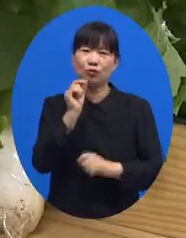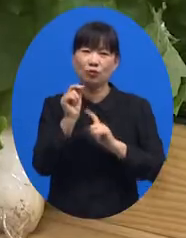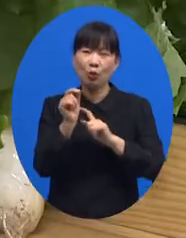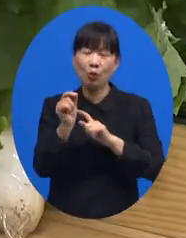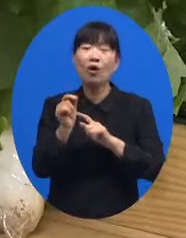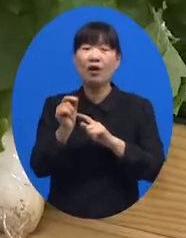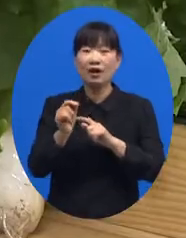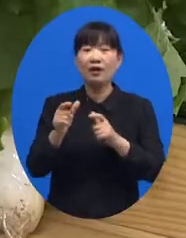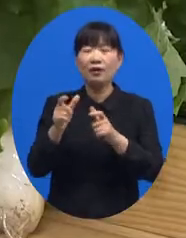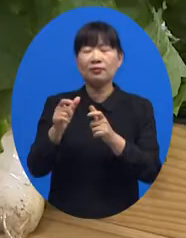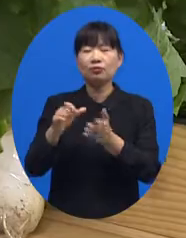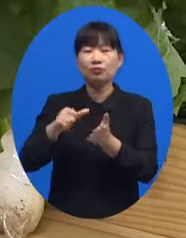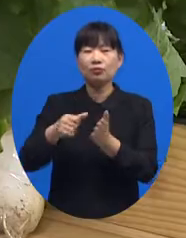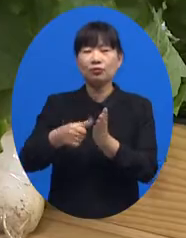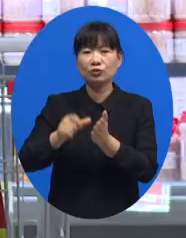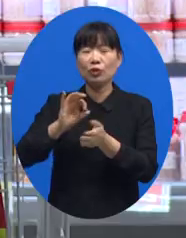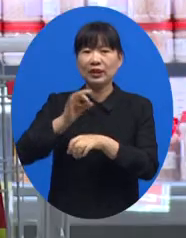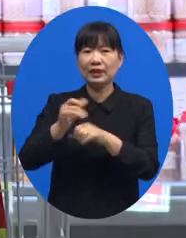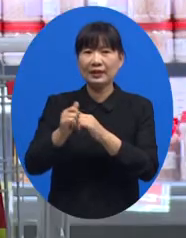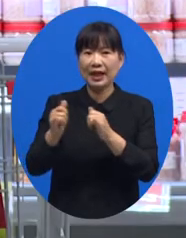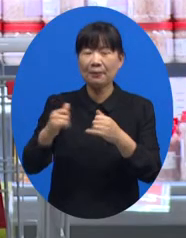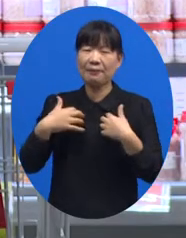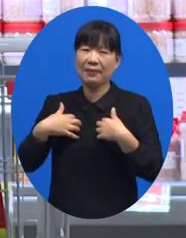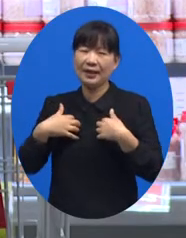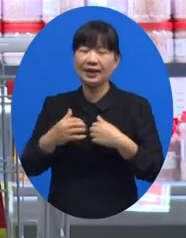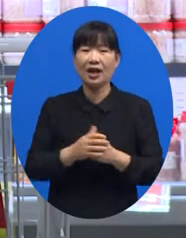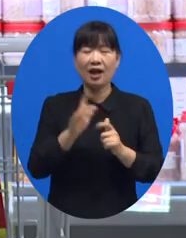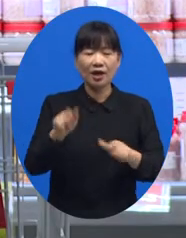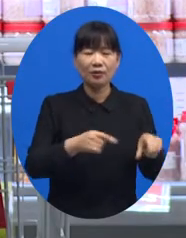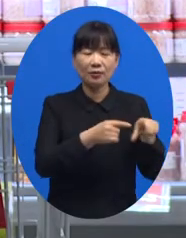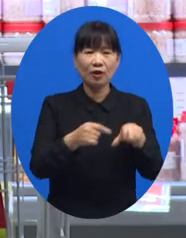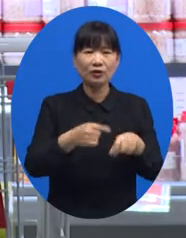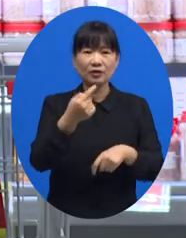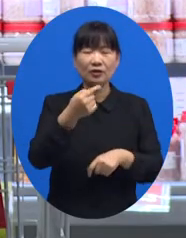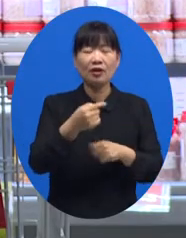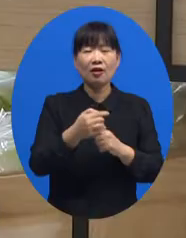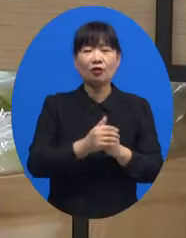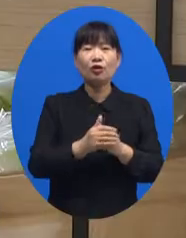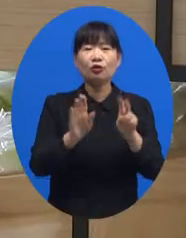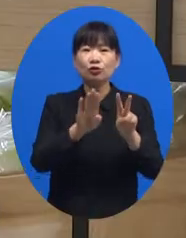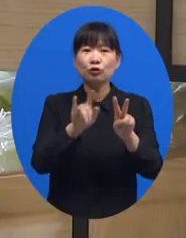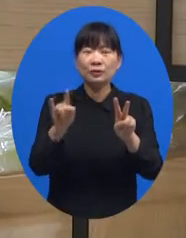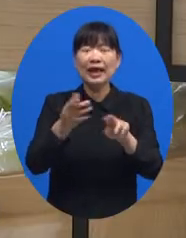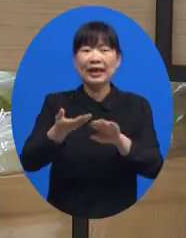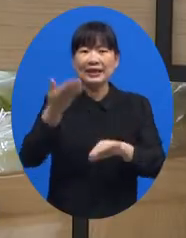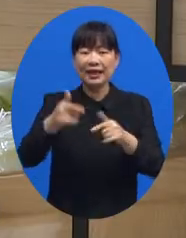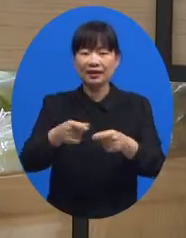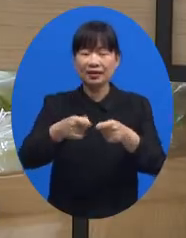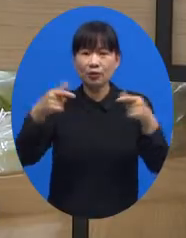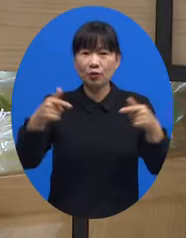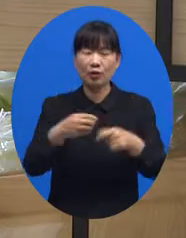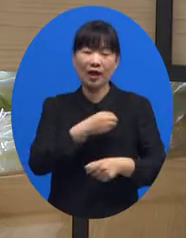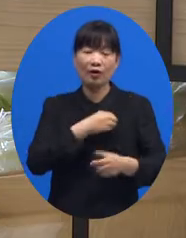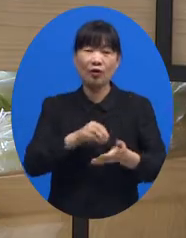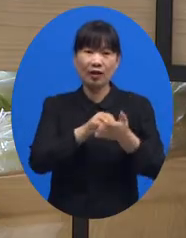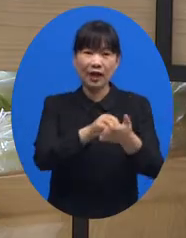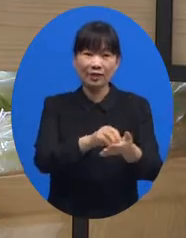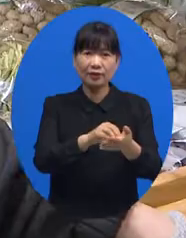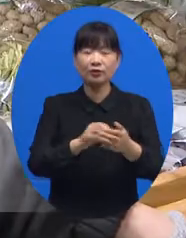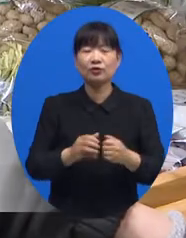반기는 분위기입니다. 하루 평균 1,000명이 되지 않던 고객들이 2배 가까이 늘었고 회원 가입도 4,600명이나